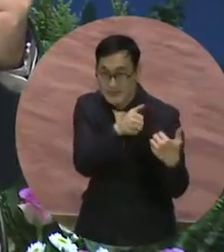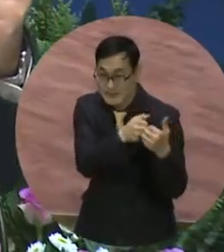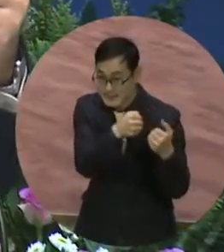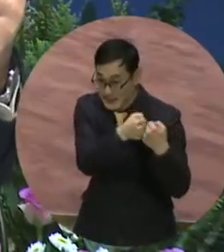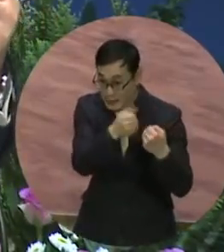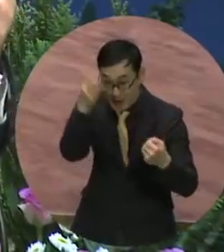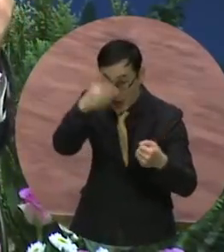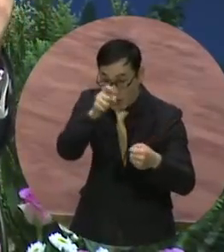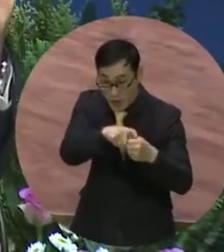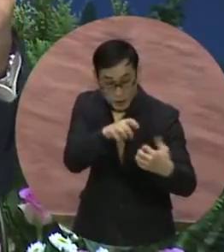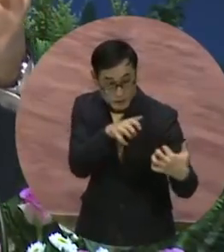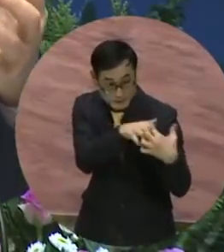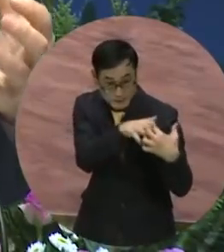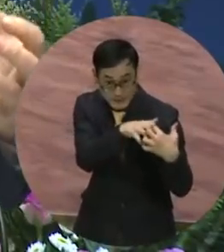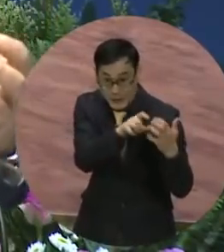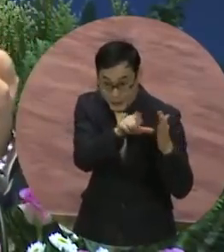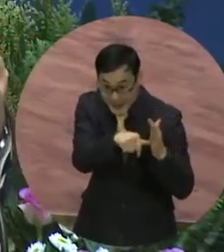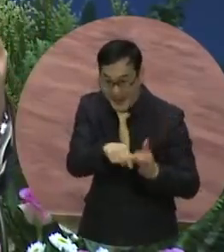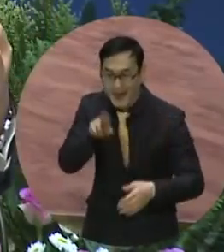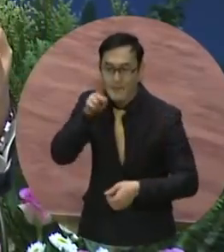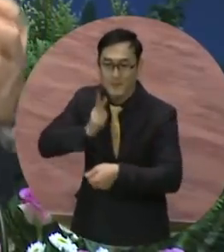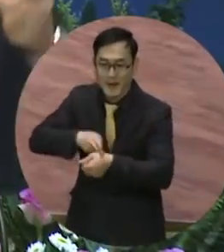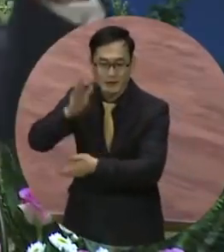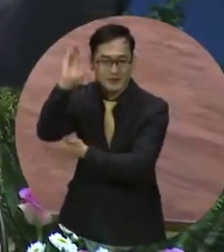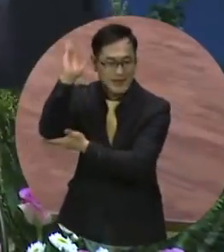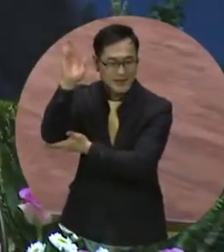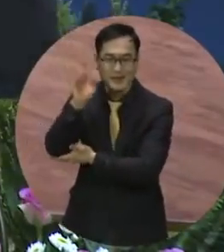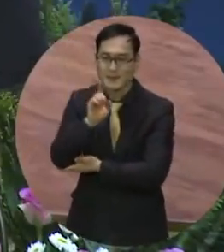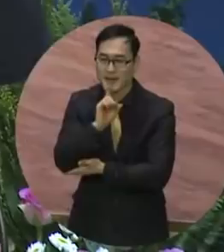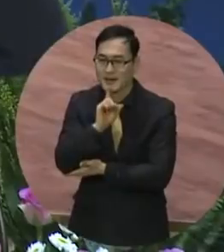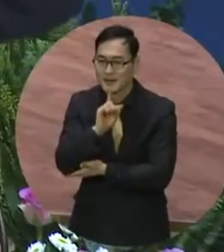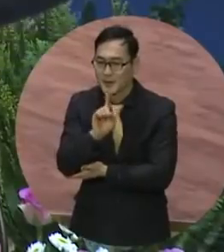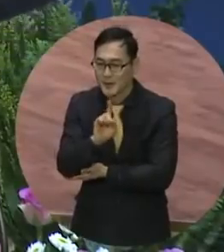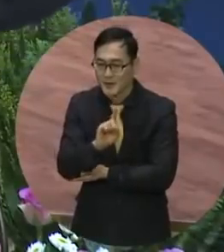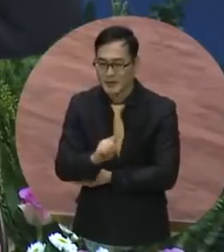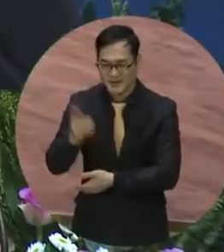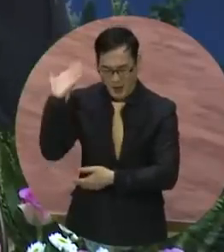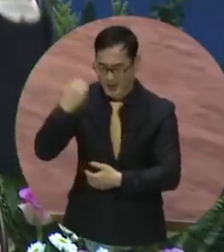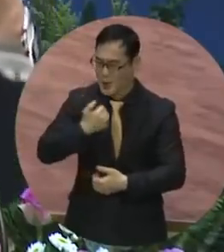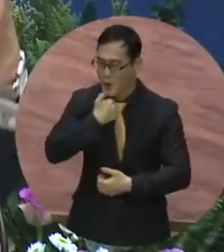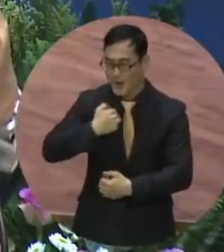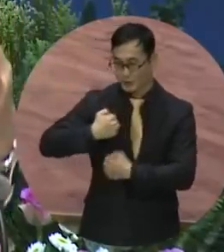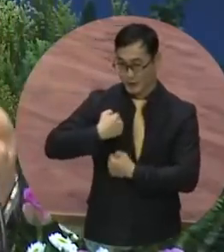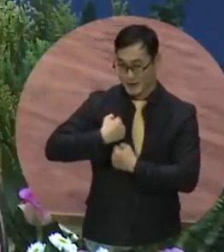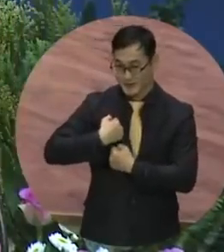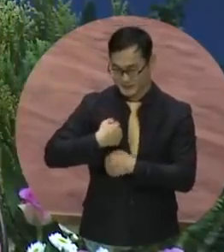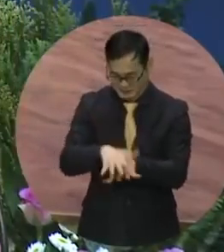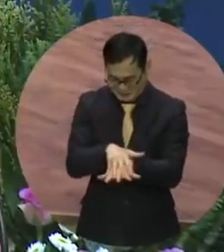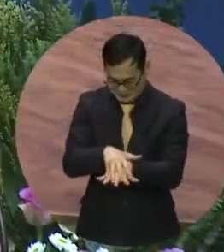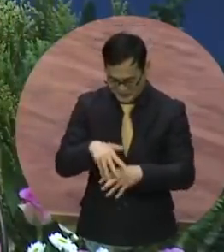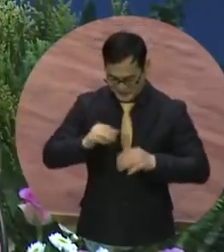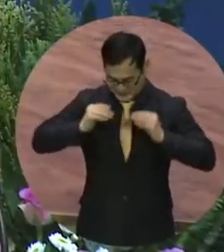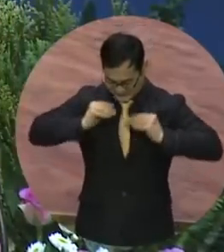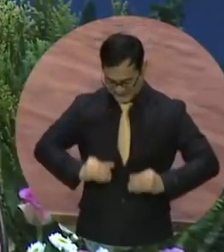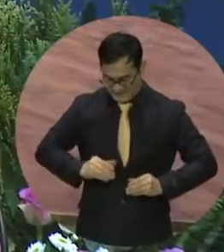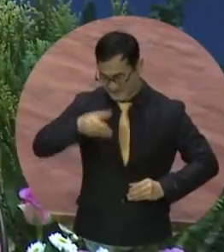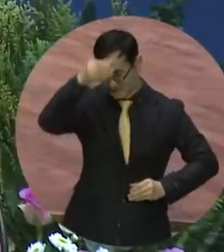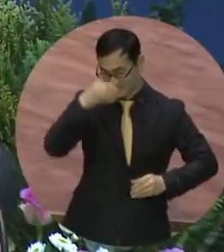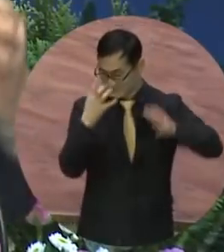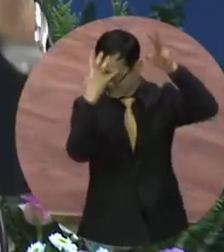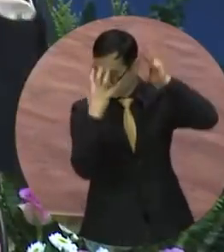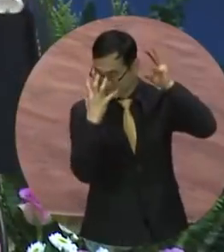영적 싸움에 대해서 바울이 그걸 다 표현하고 있죠. 그 당시 로마 군인들이 이 완전 무장한 모습을 영적으로